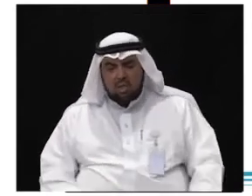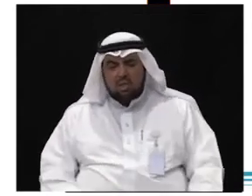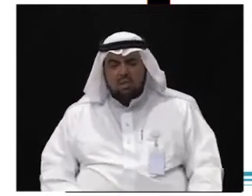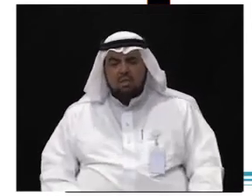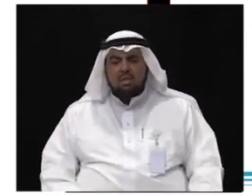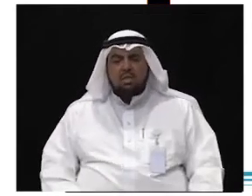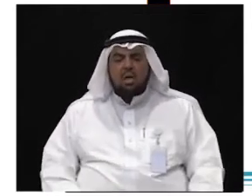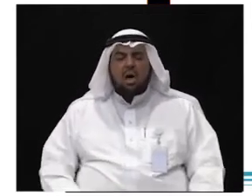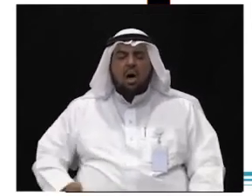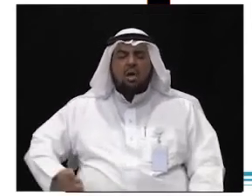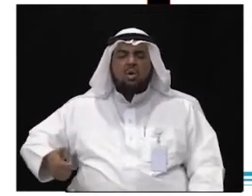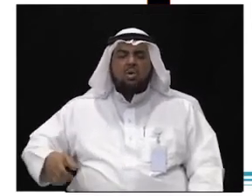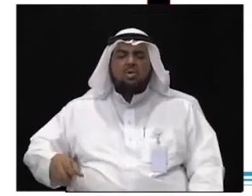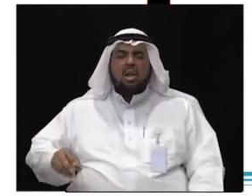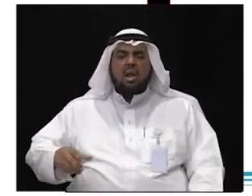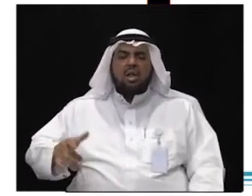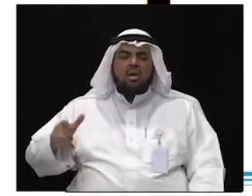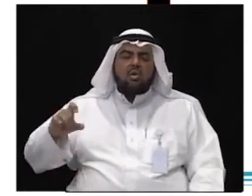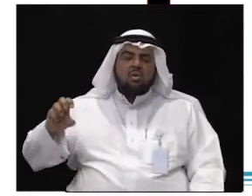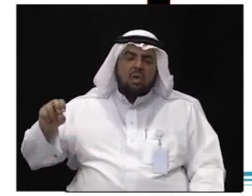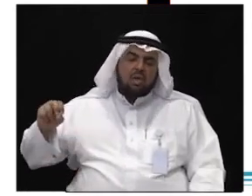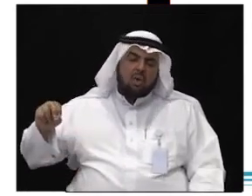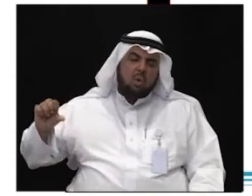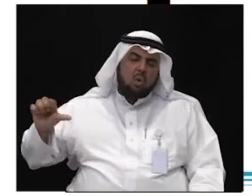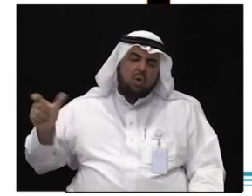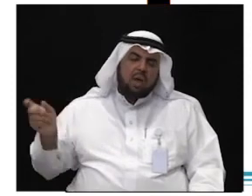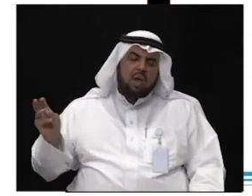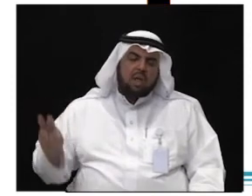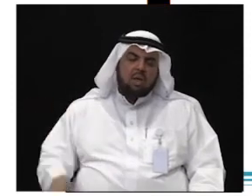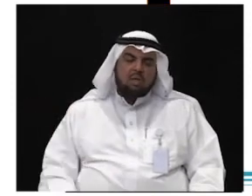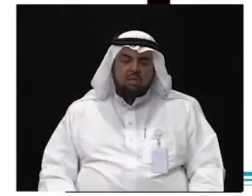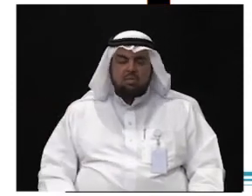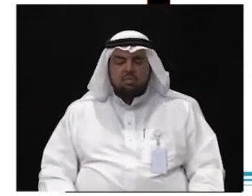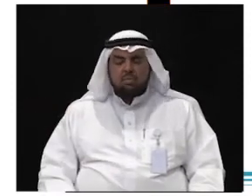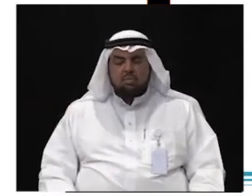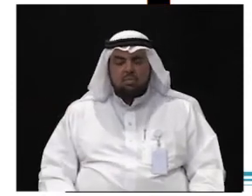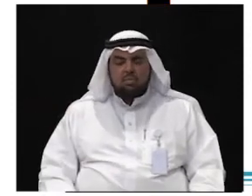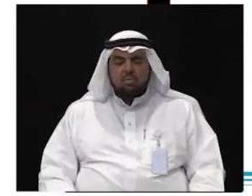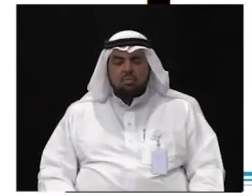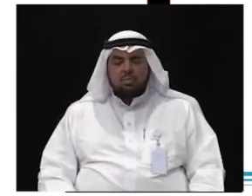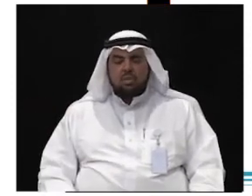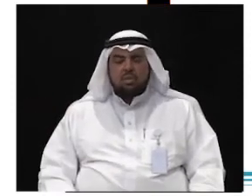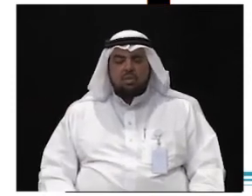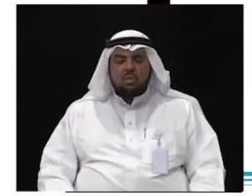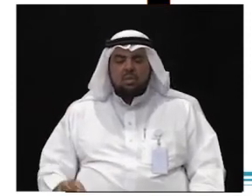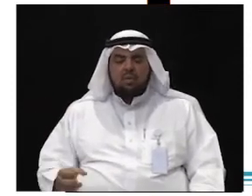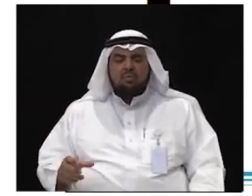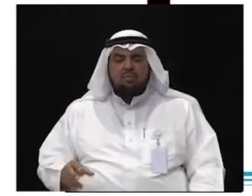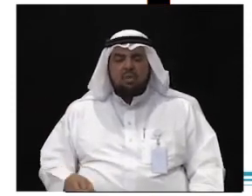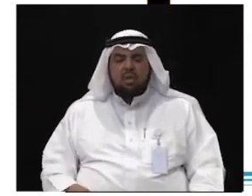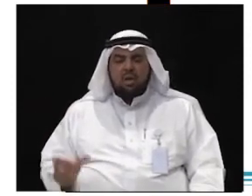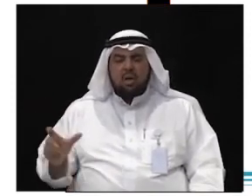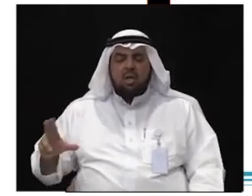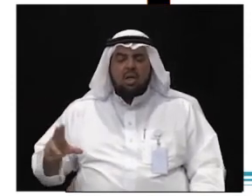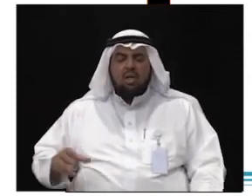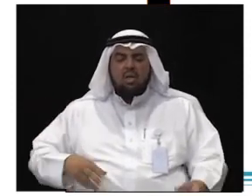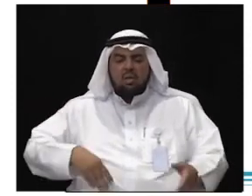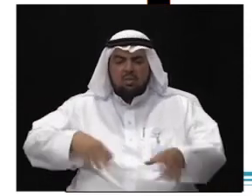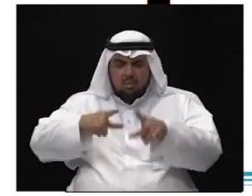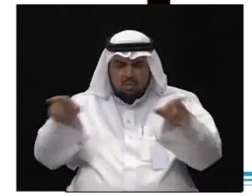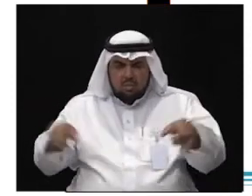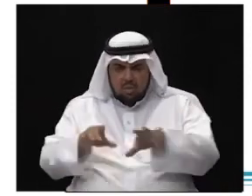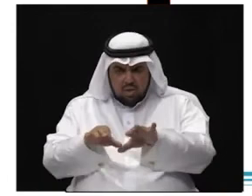Icon وهي الأيقونة التي تظهر على الأداة. Value وهو النص الذي يظهر على